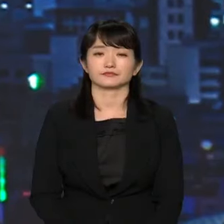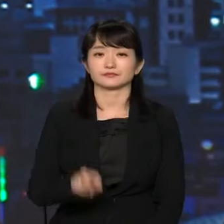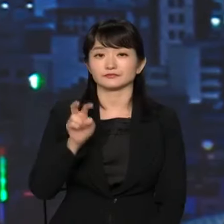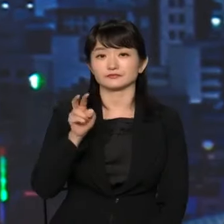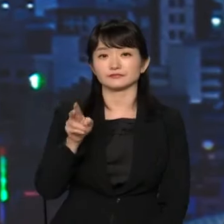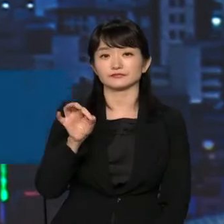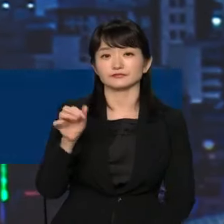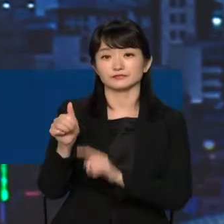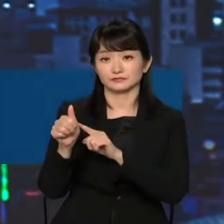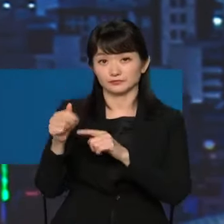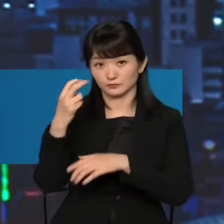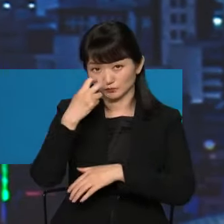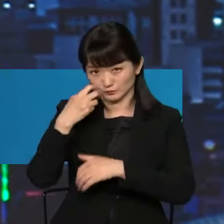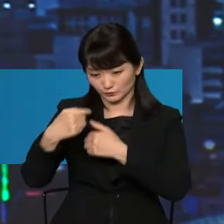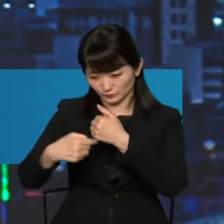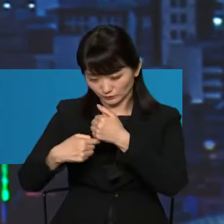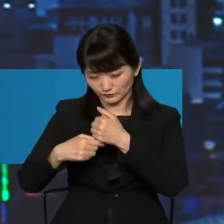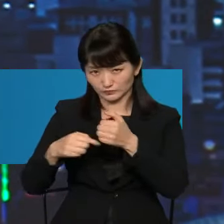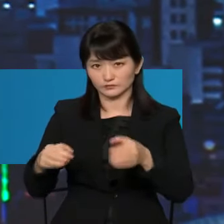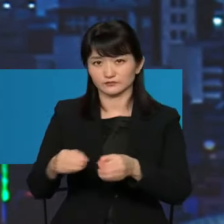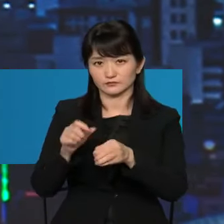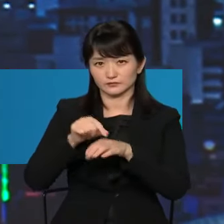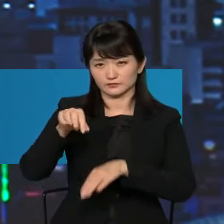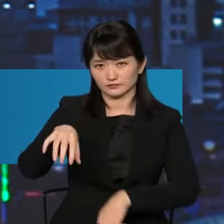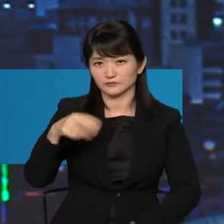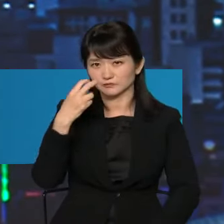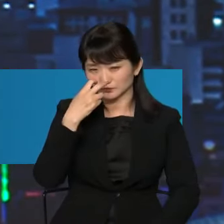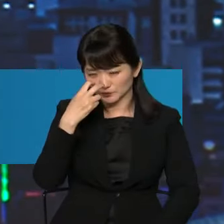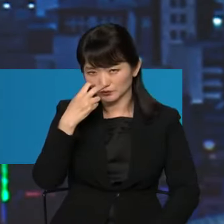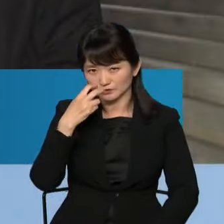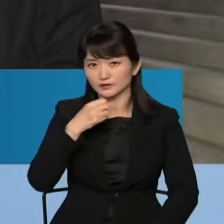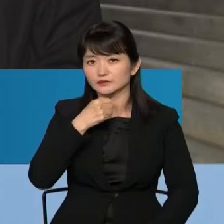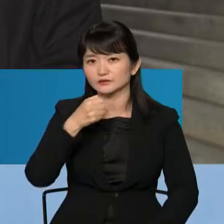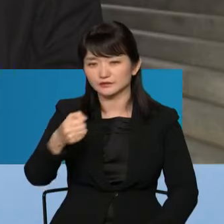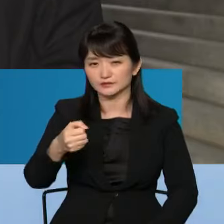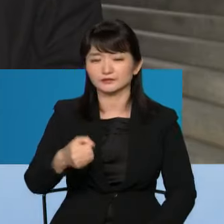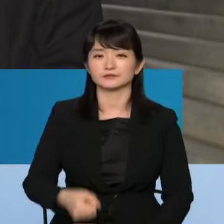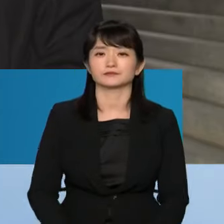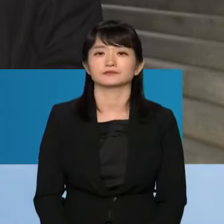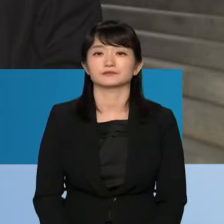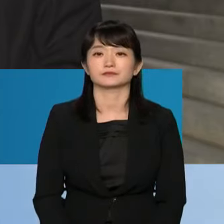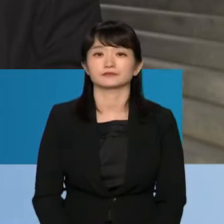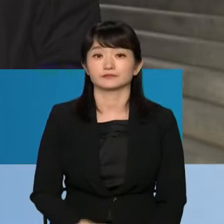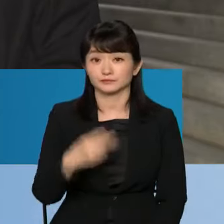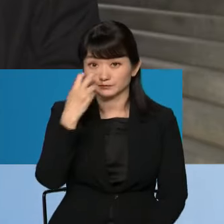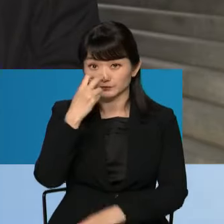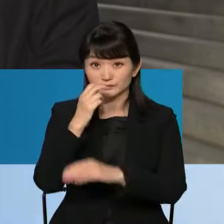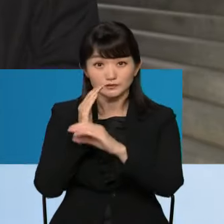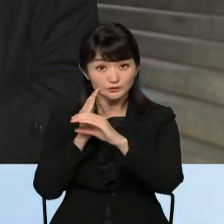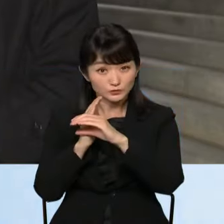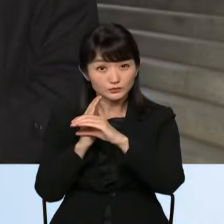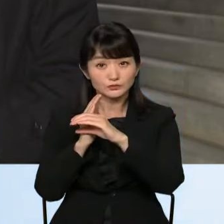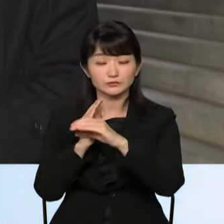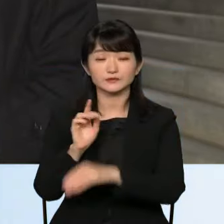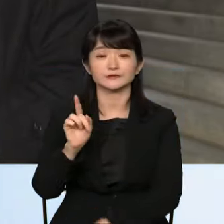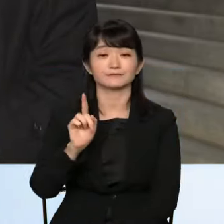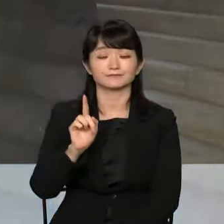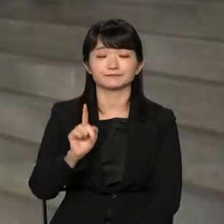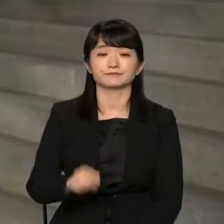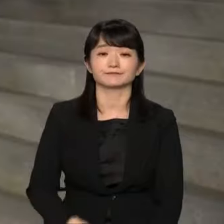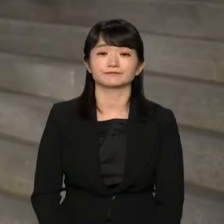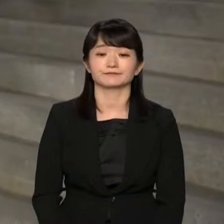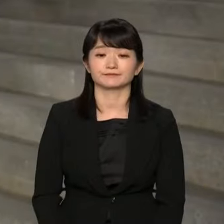네, 명태균 씨가 조사를 받고 있는 창원지검 연결해 보겠습니다. 자, 임예은 기자, 조사가 아직 진행 중입니까?